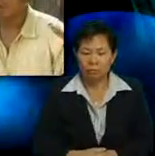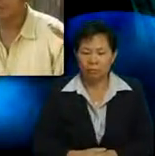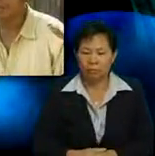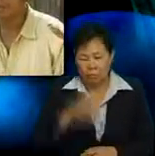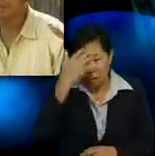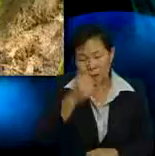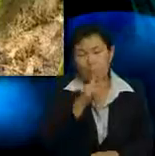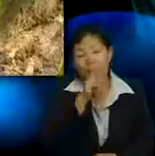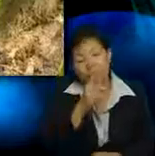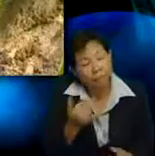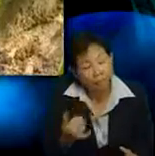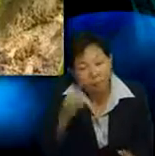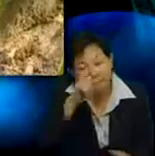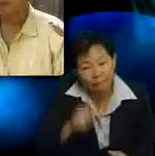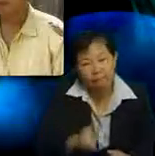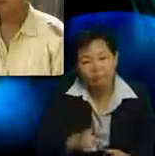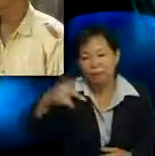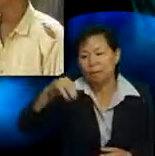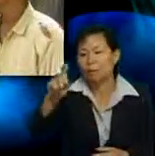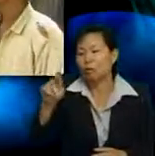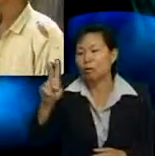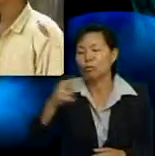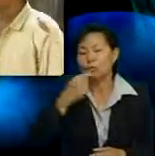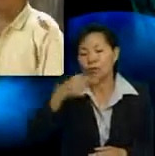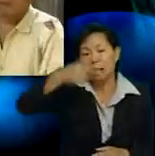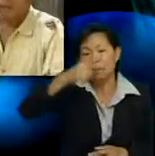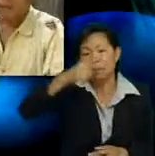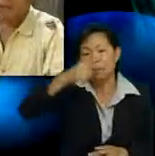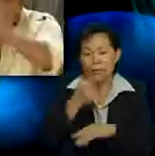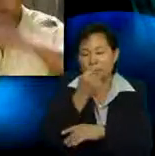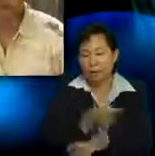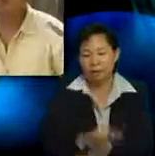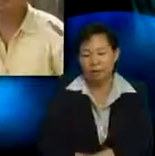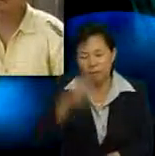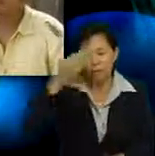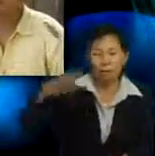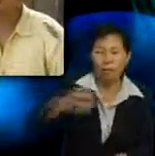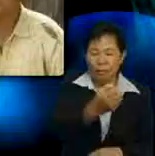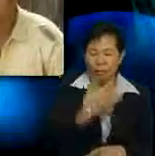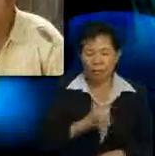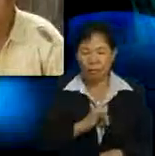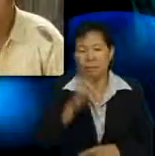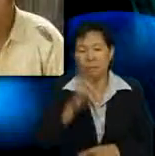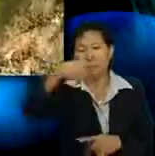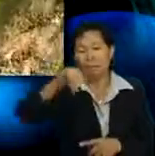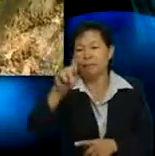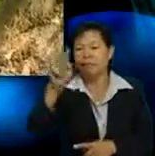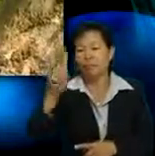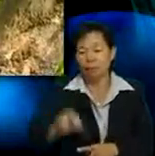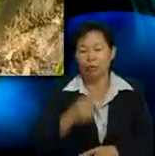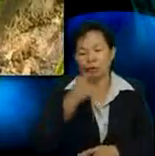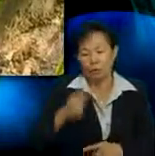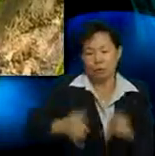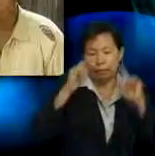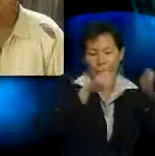Kenapa kau diam? Tapi pitun kata jangan cakap. Pedulikan dia. Beritahu aku sekarang mana pitun. Pitun dia